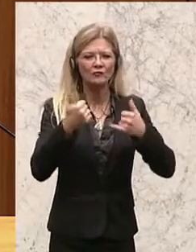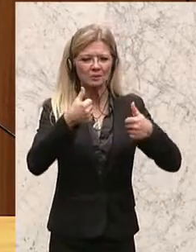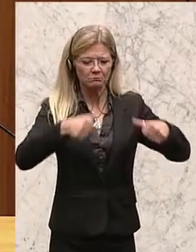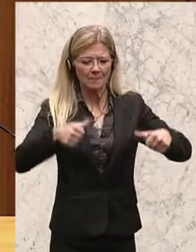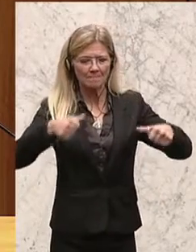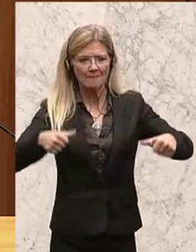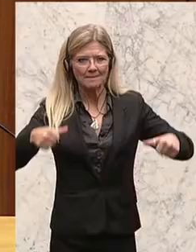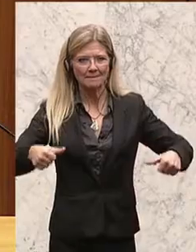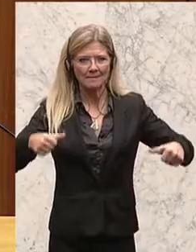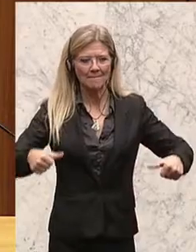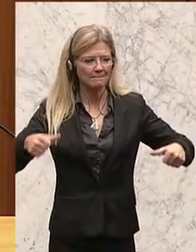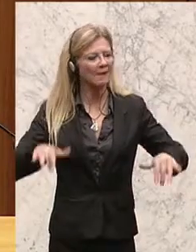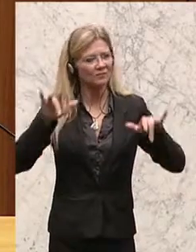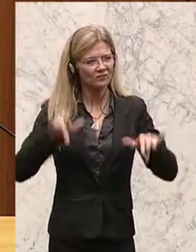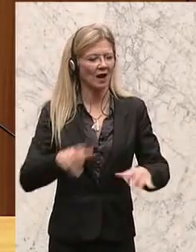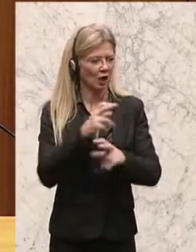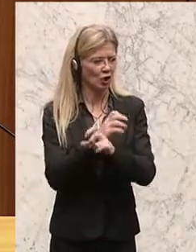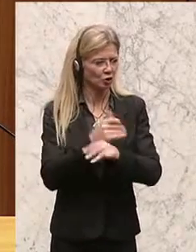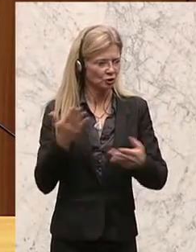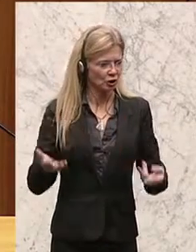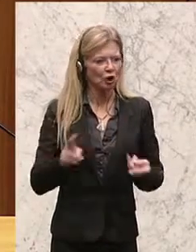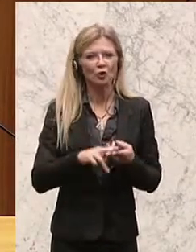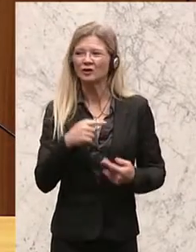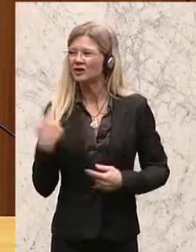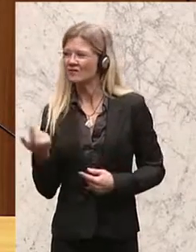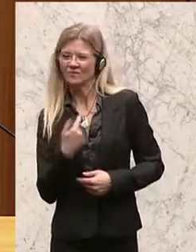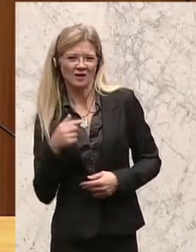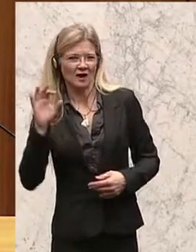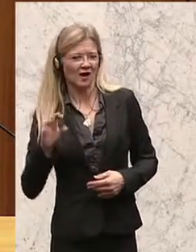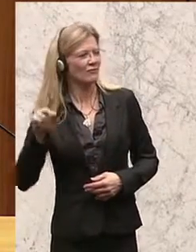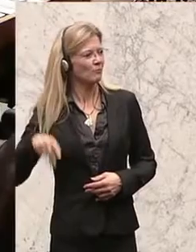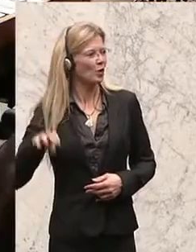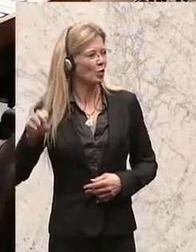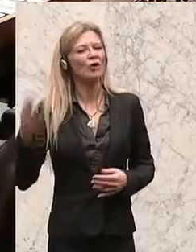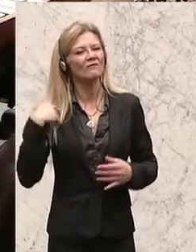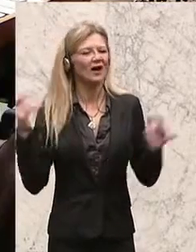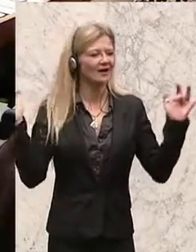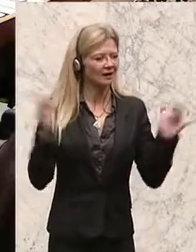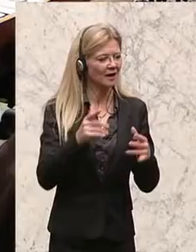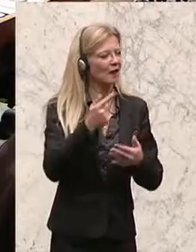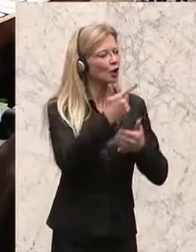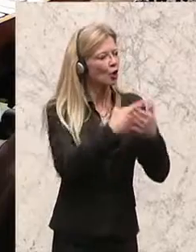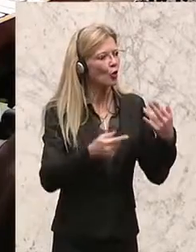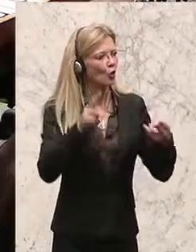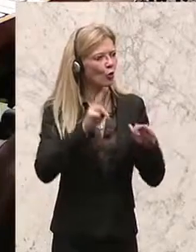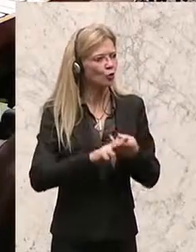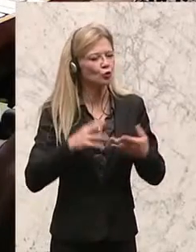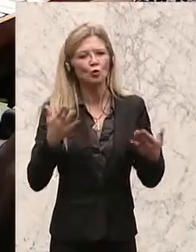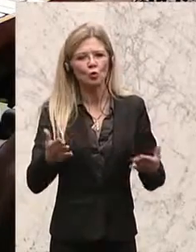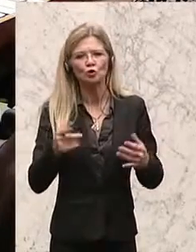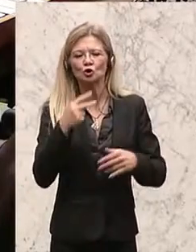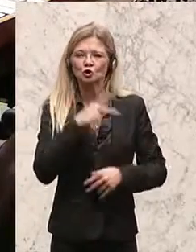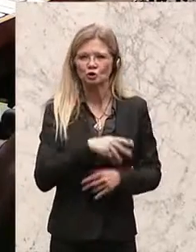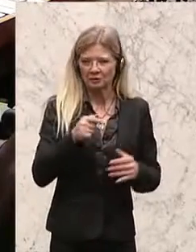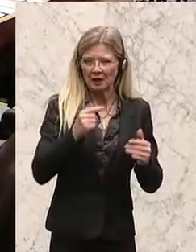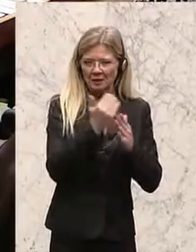aus allen seiten kommen wird ja sie von der fpö war gegen das lohn- und sozialdumpinggesetz ja genau weil es findet nach wie vor lohndumping statt das